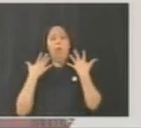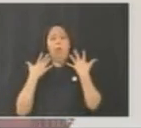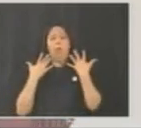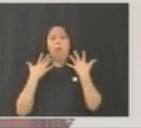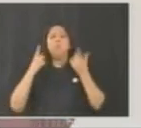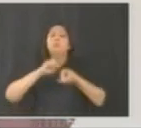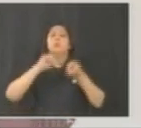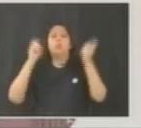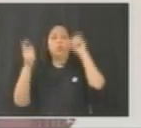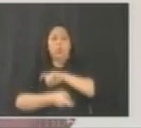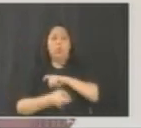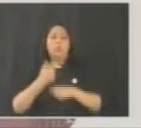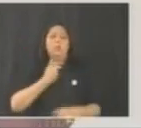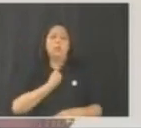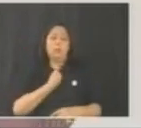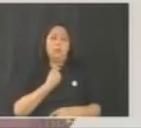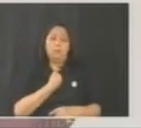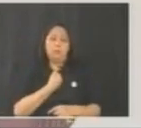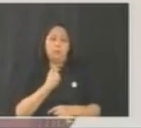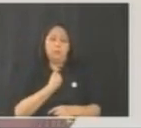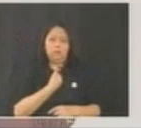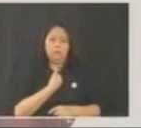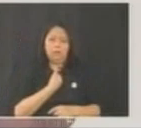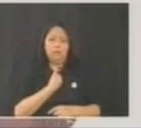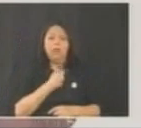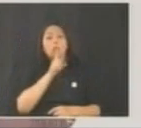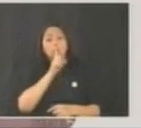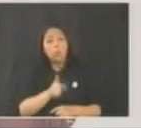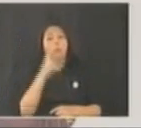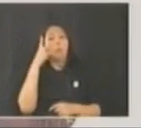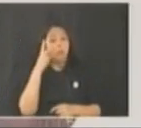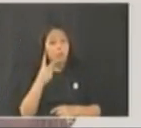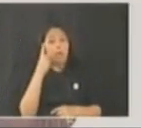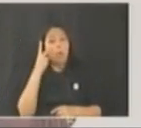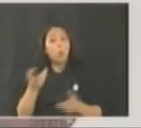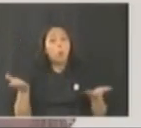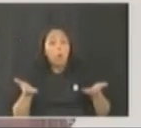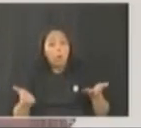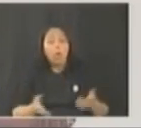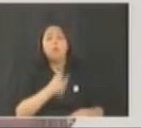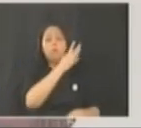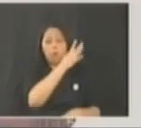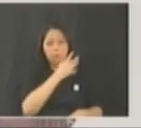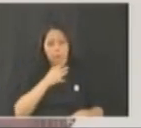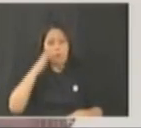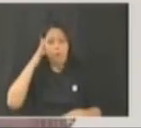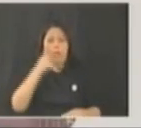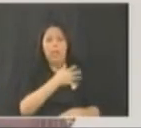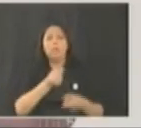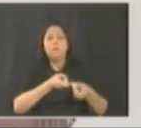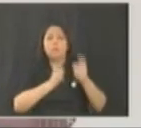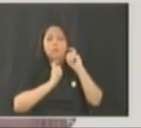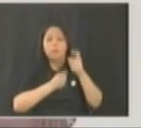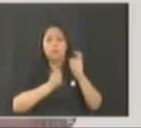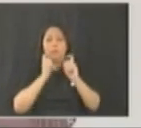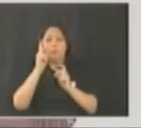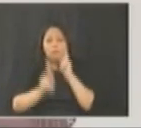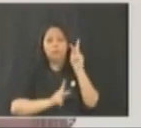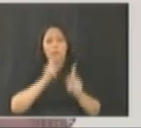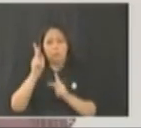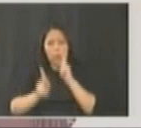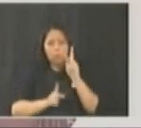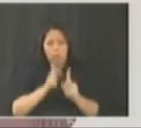loob. Nakita natin ito sa mga magsasaka at mangingisda na